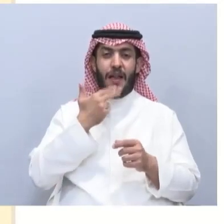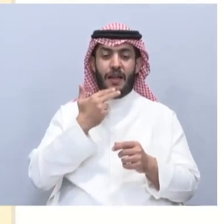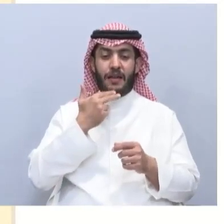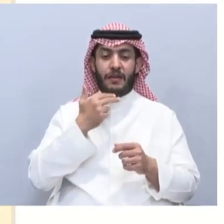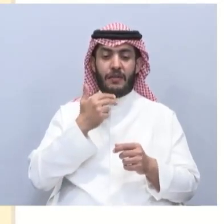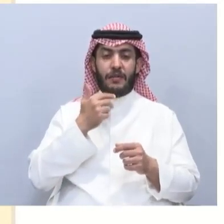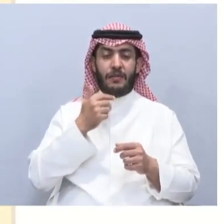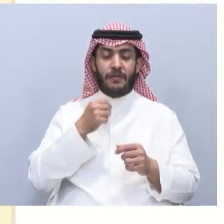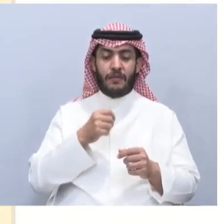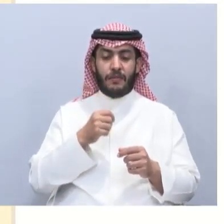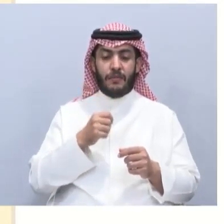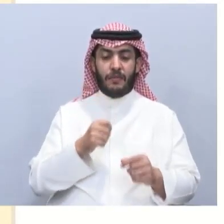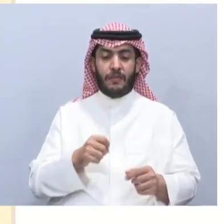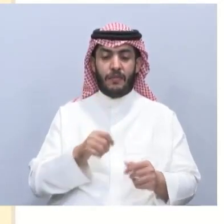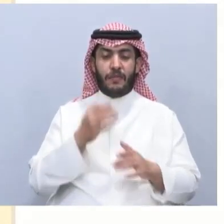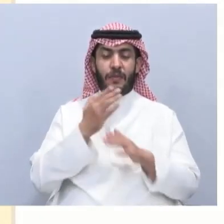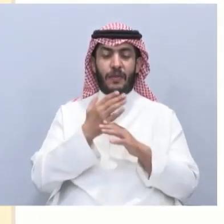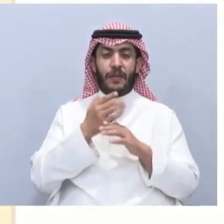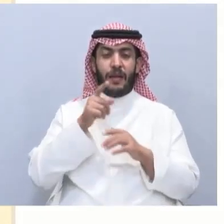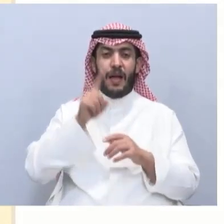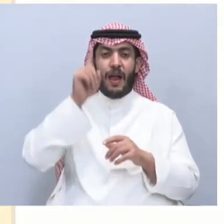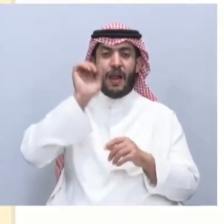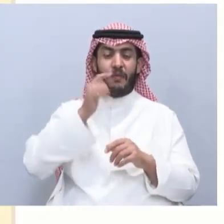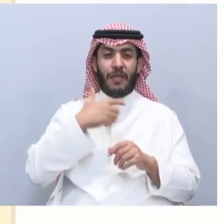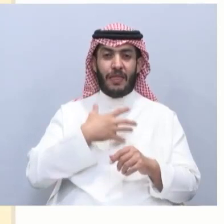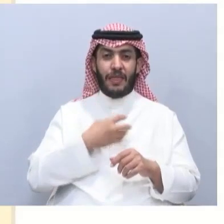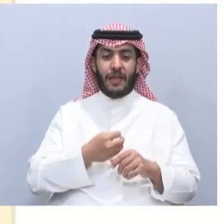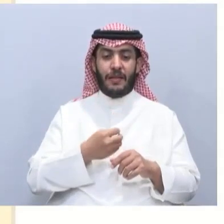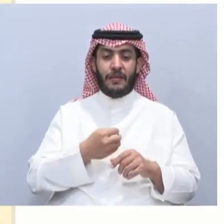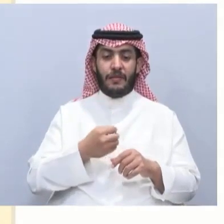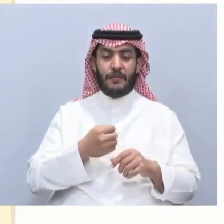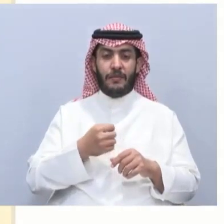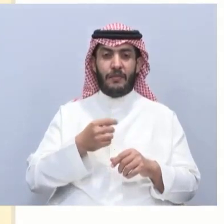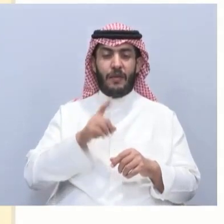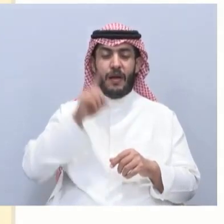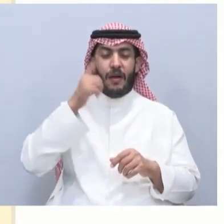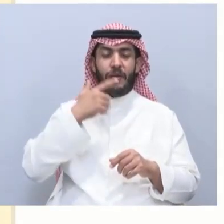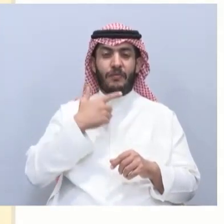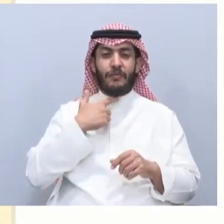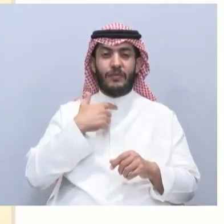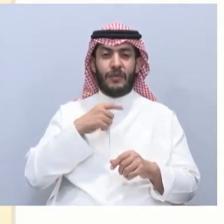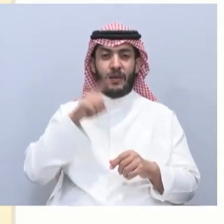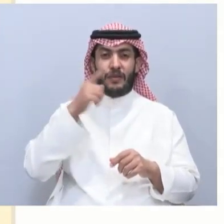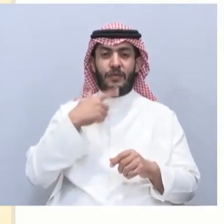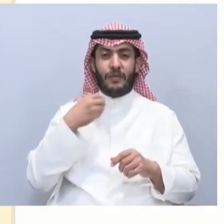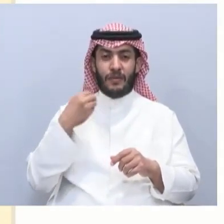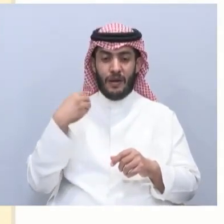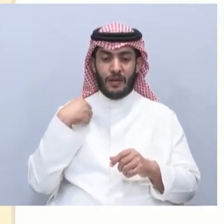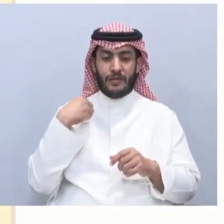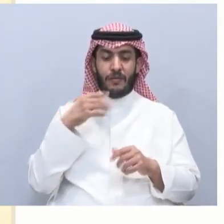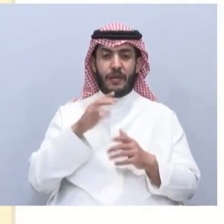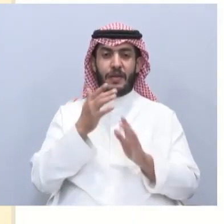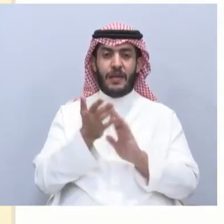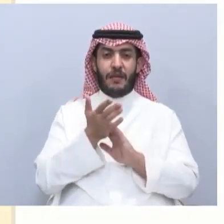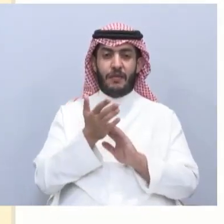من كسب طيب ولا يقبل الله الا الطيب وان الله وان الله يتقبلها